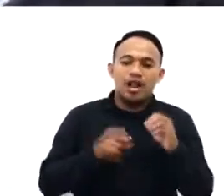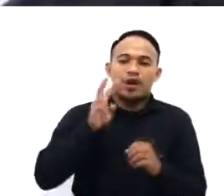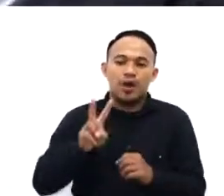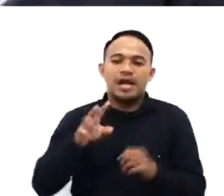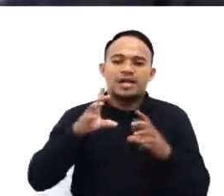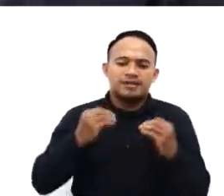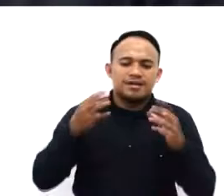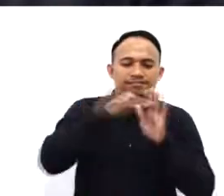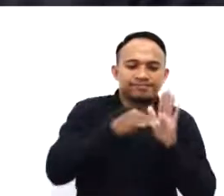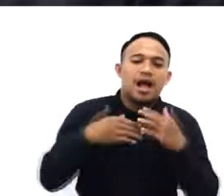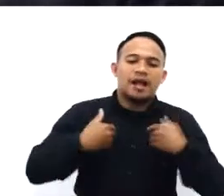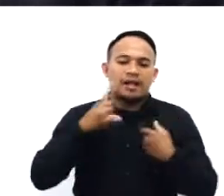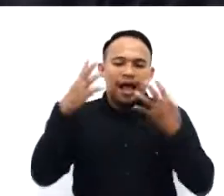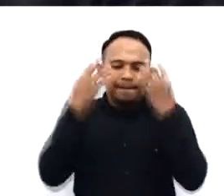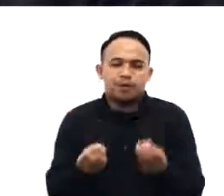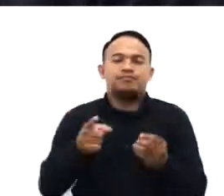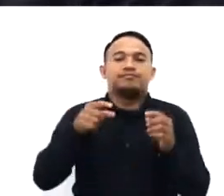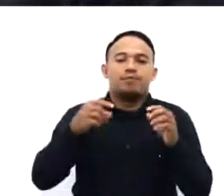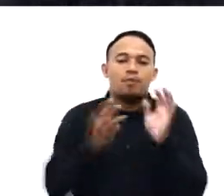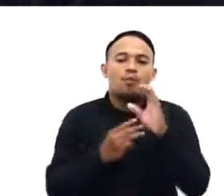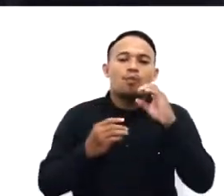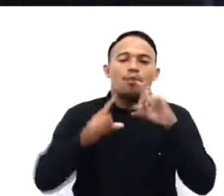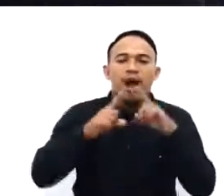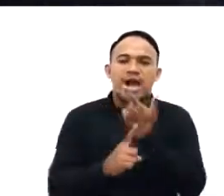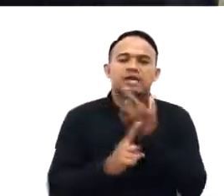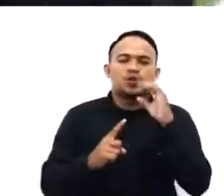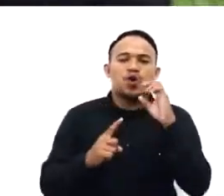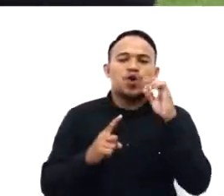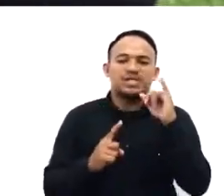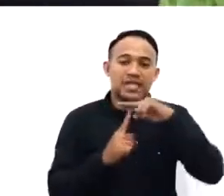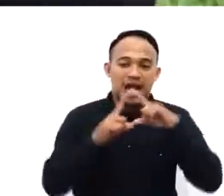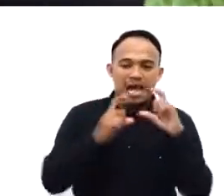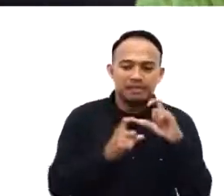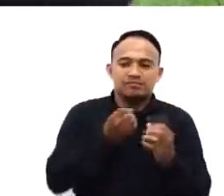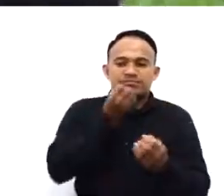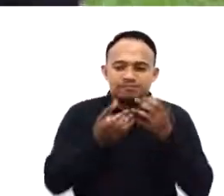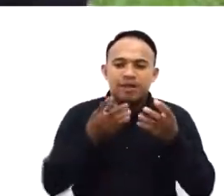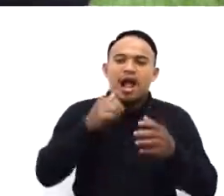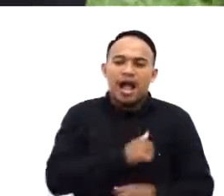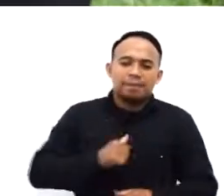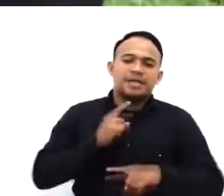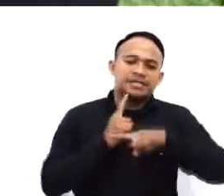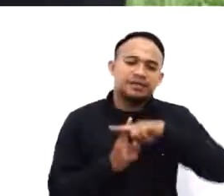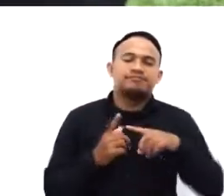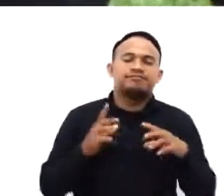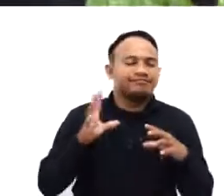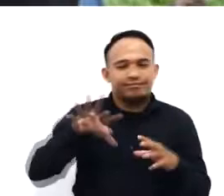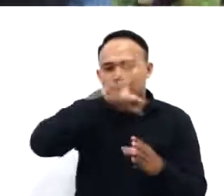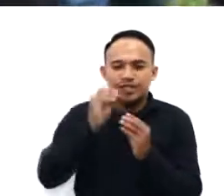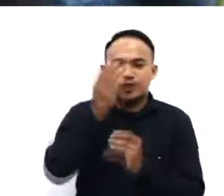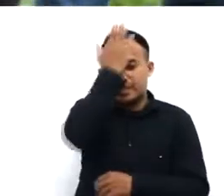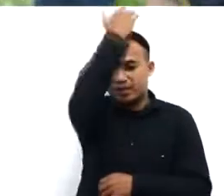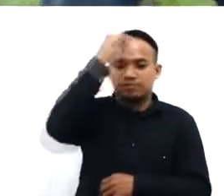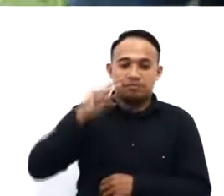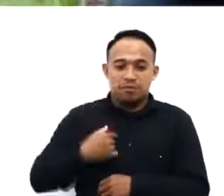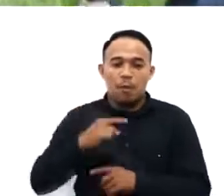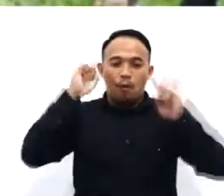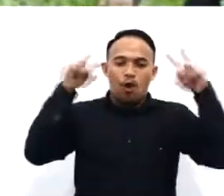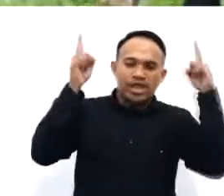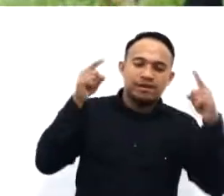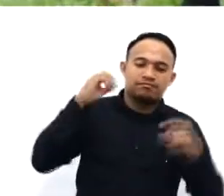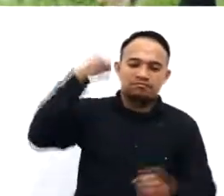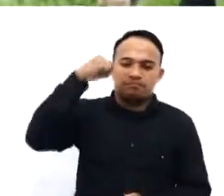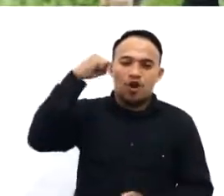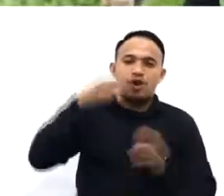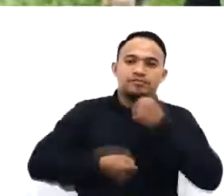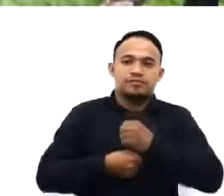Provinsi Gorontalo. Politisi Partai Golkar ini pun meminta masyarakat memanfaatkan pasar murah tersebut.